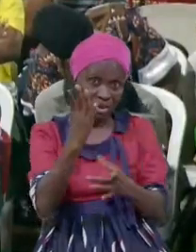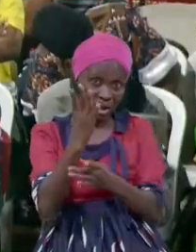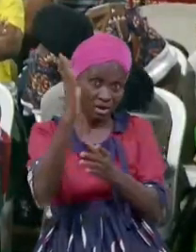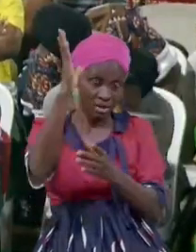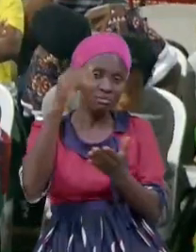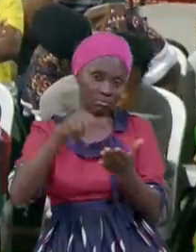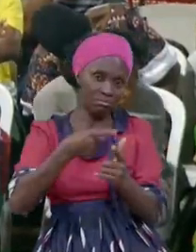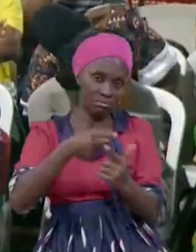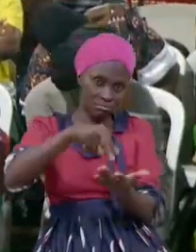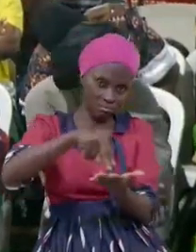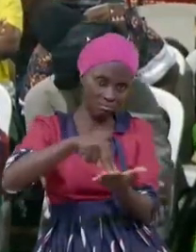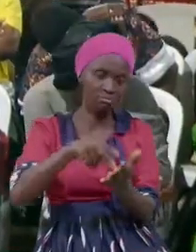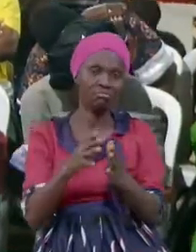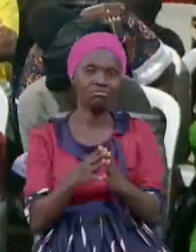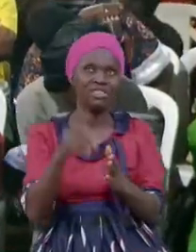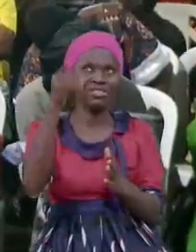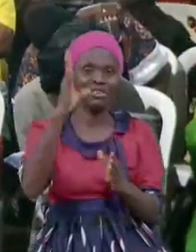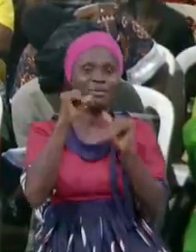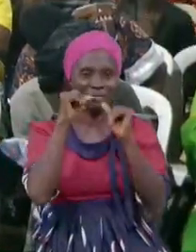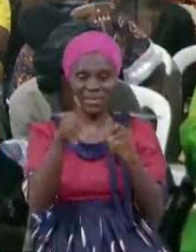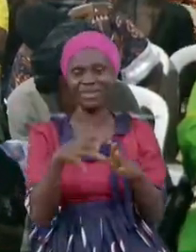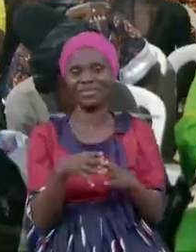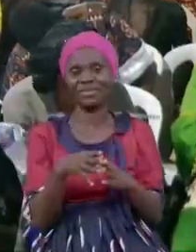Mets-toi debout, que Dieu te bénisse. Merveilleux.